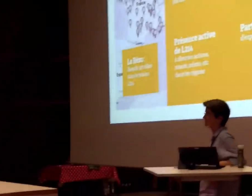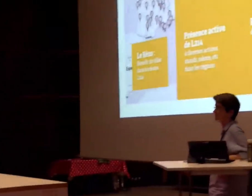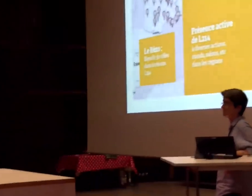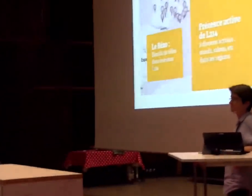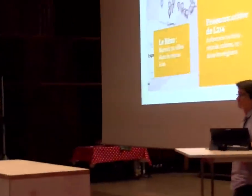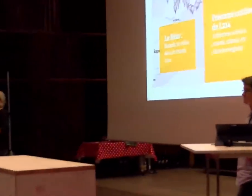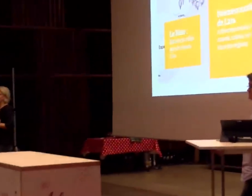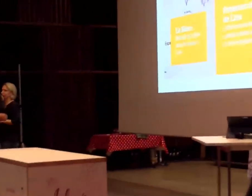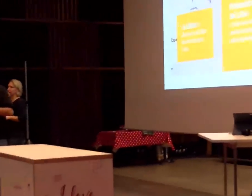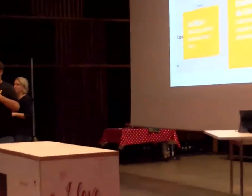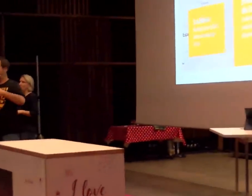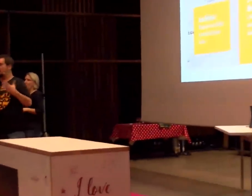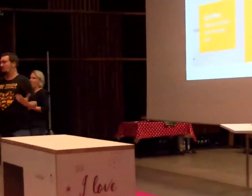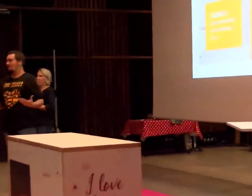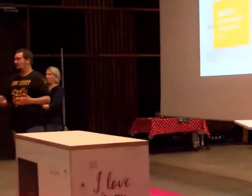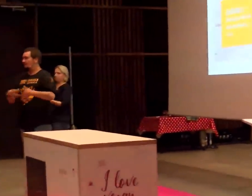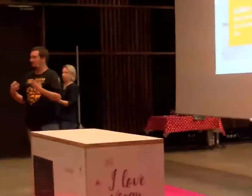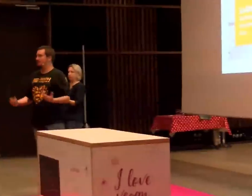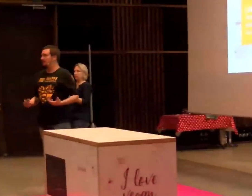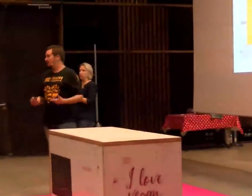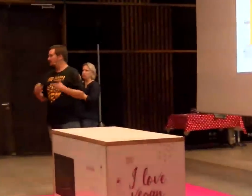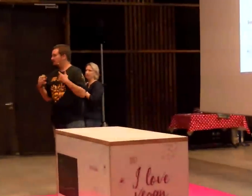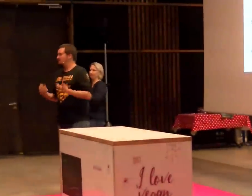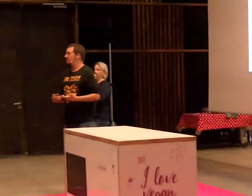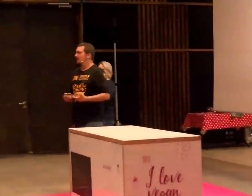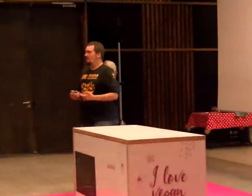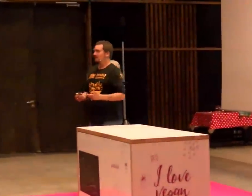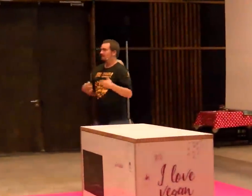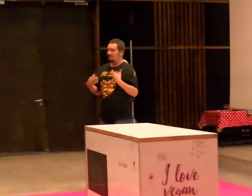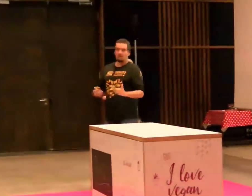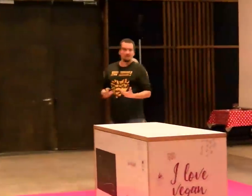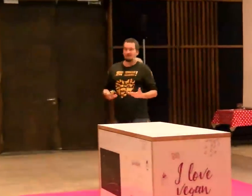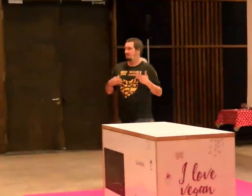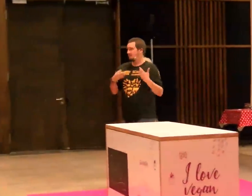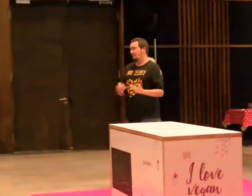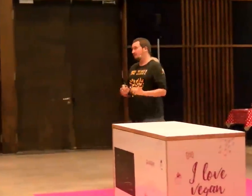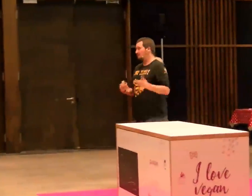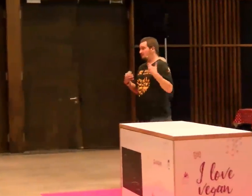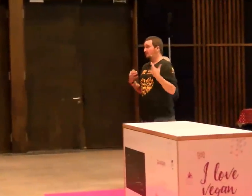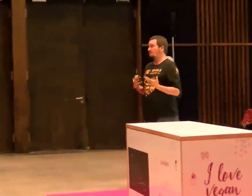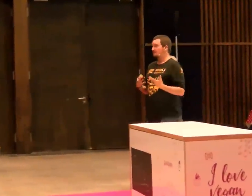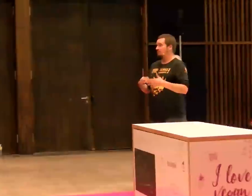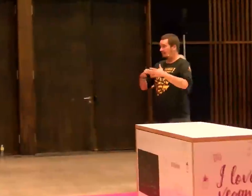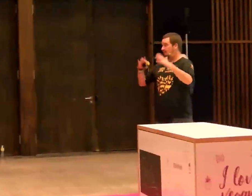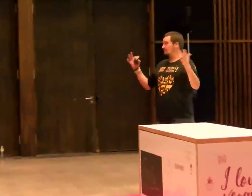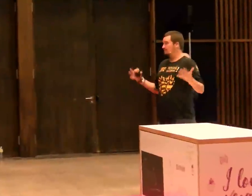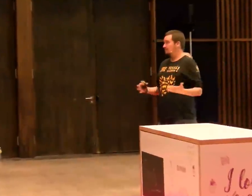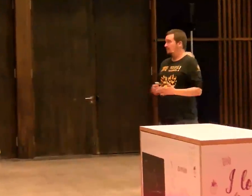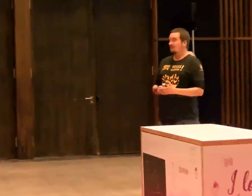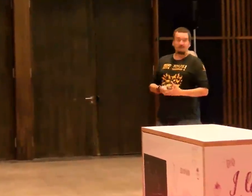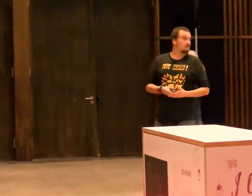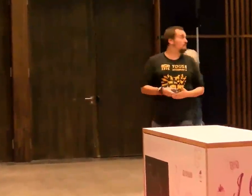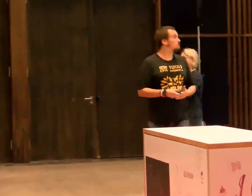c'est une couleur qui est très visible et qui montre que voilà, la question animale, elle est importante. Et on l'incarne en étant dans la rue avec une couleur visible. On est là pour